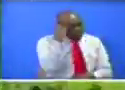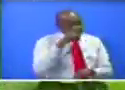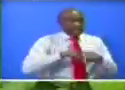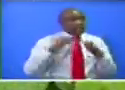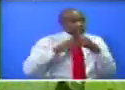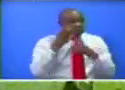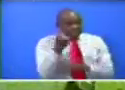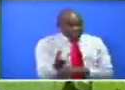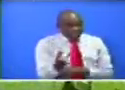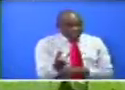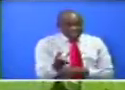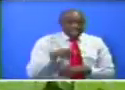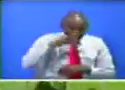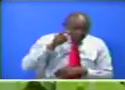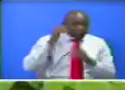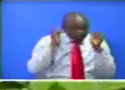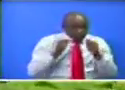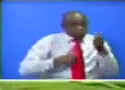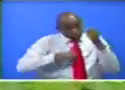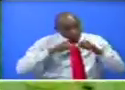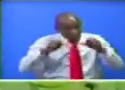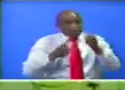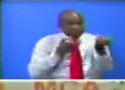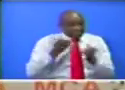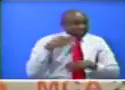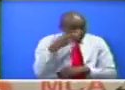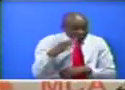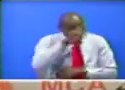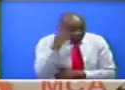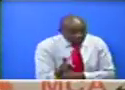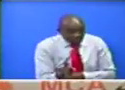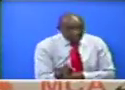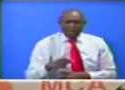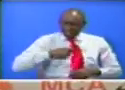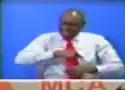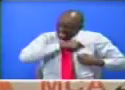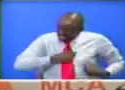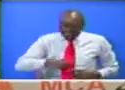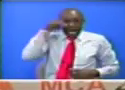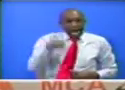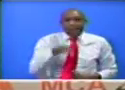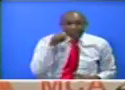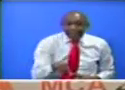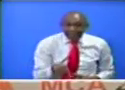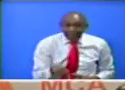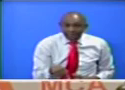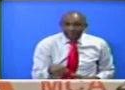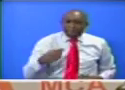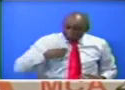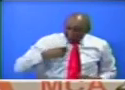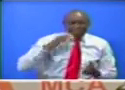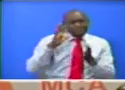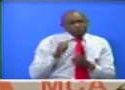8th, would he still run his vegetable business? We ask. This is my heart, because I've come